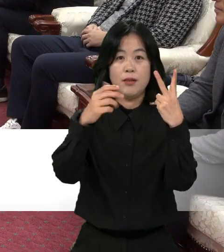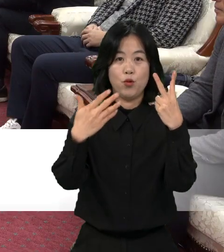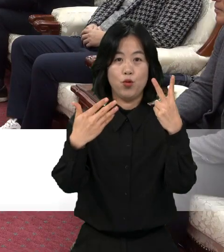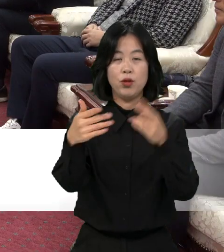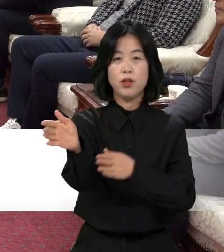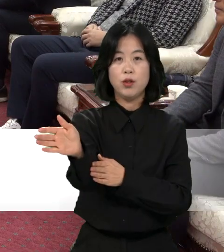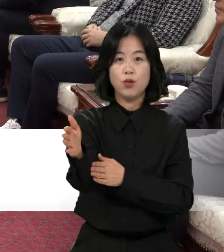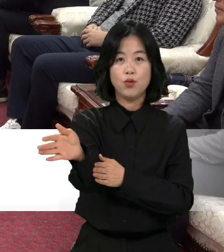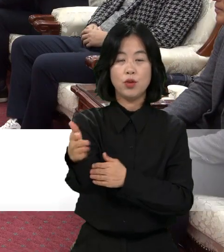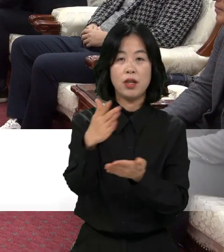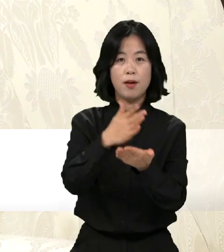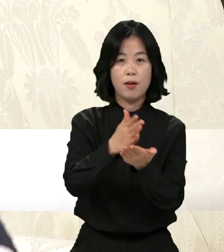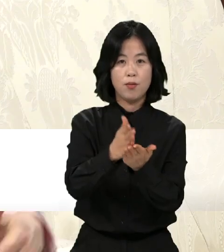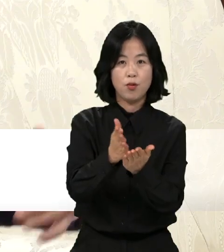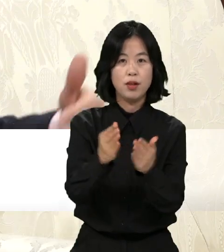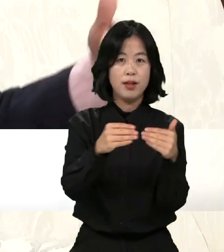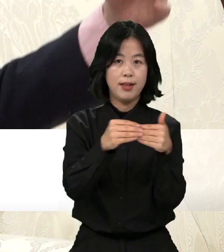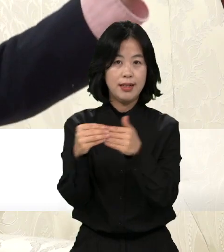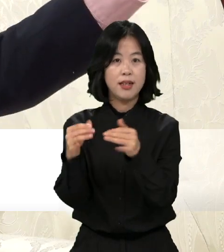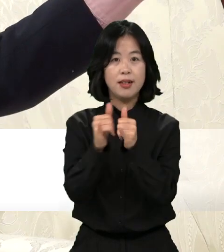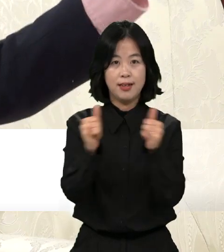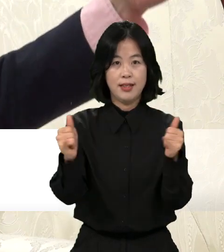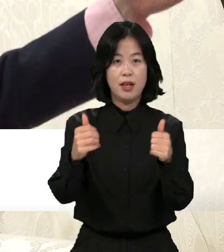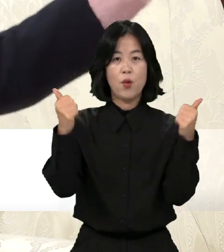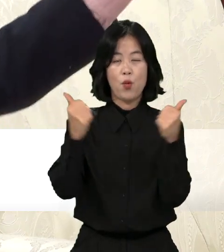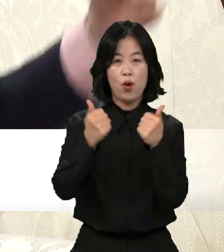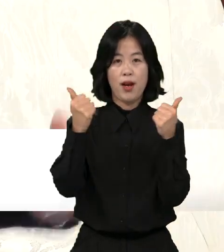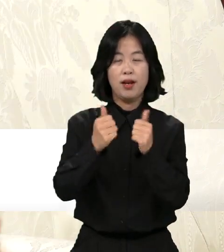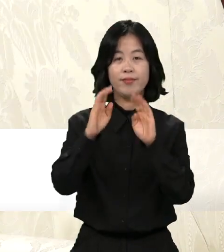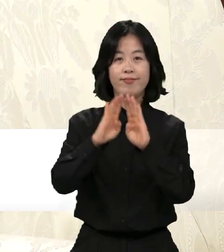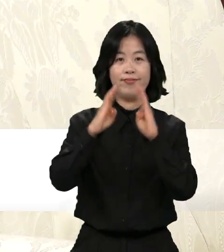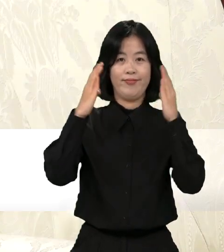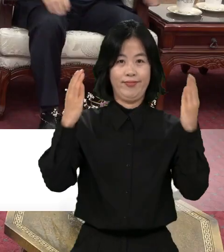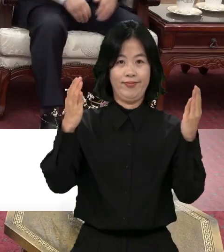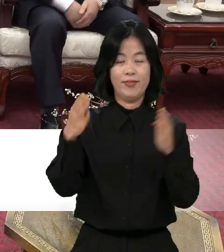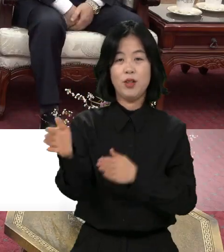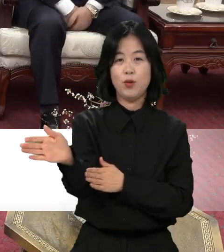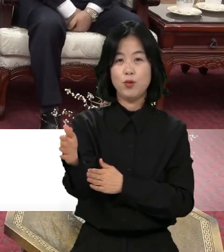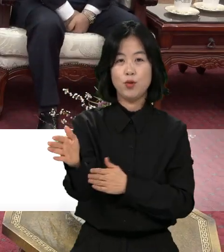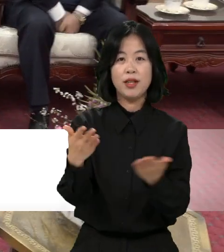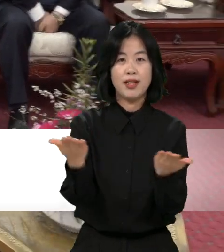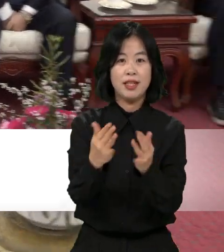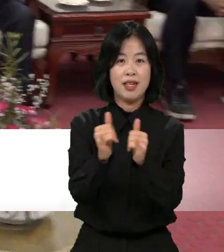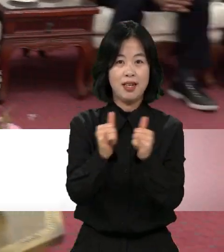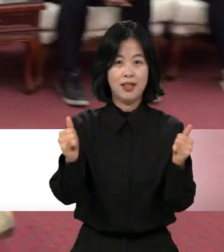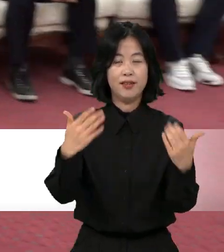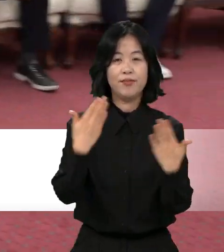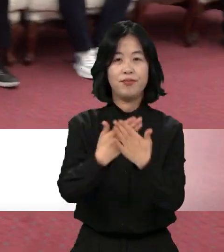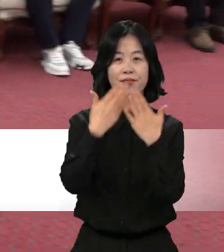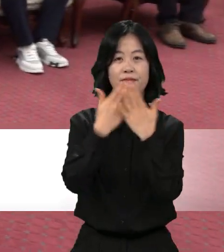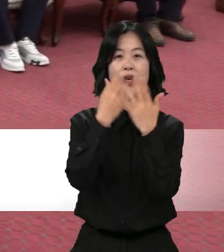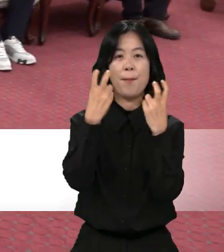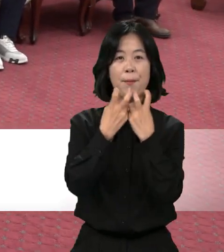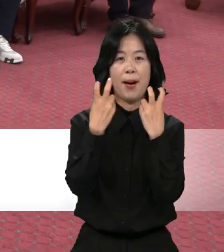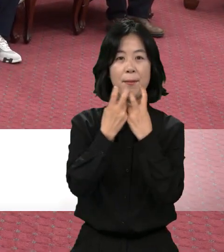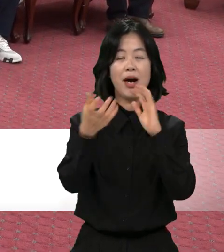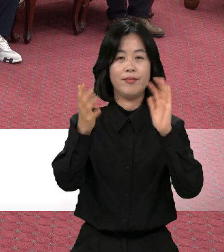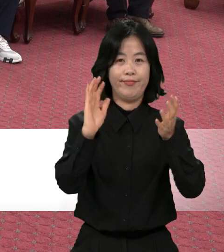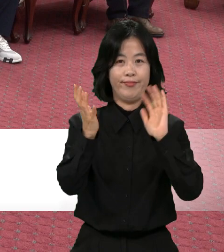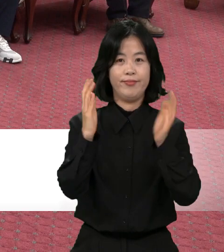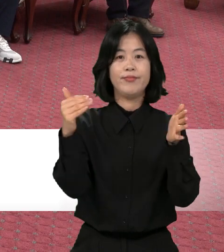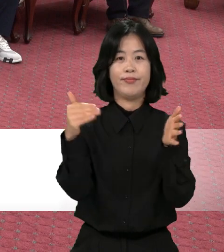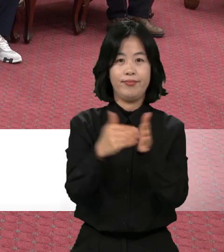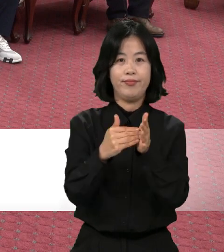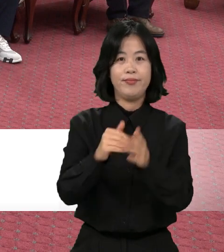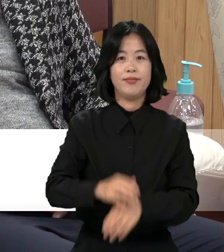29일 포항시는 수산분야 오피니언 리더 간담회를 가지고 해양 수산업 발전 방안을 논의했습니다